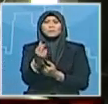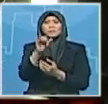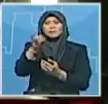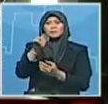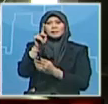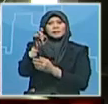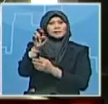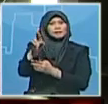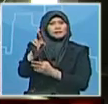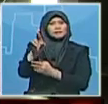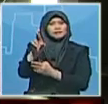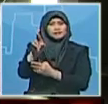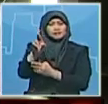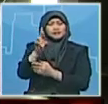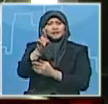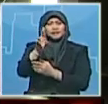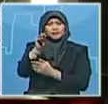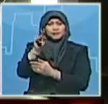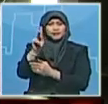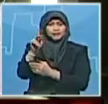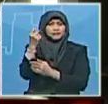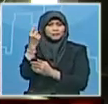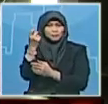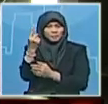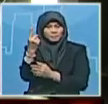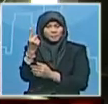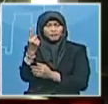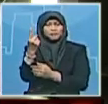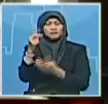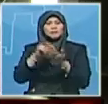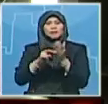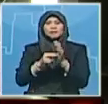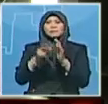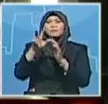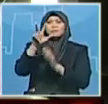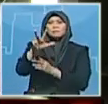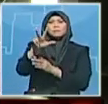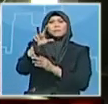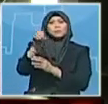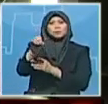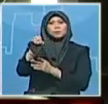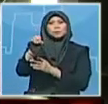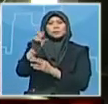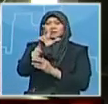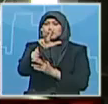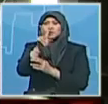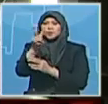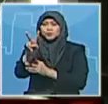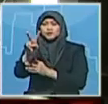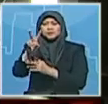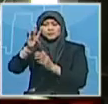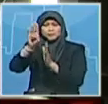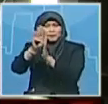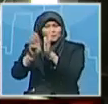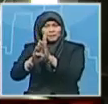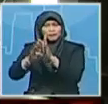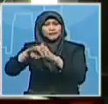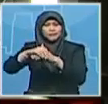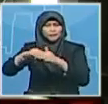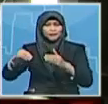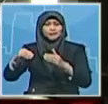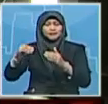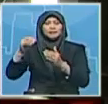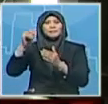saja di bawah Rancangan Malaysia ke-11 ini, lebih daripada 32 bilion ringgit. Kos projek saja. Tapi